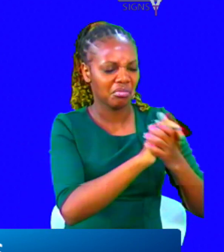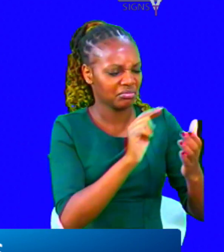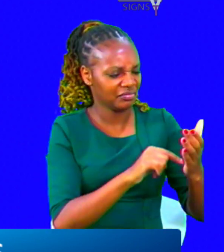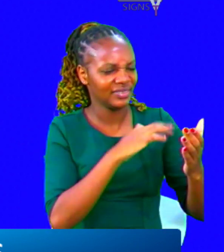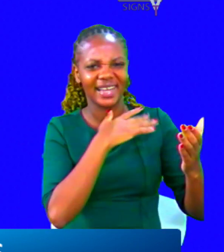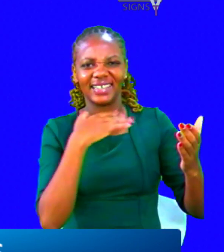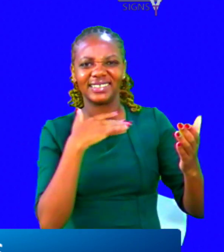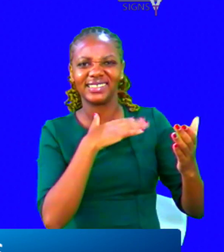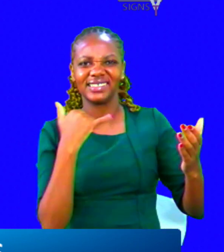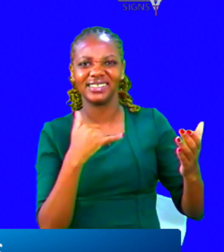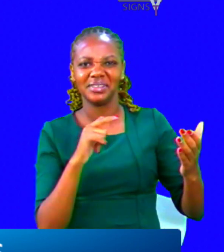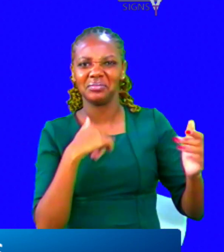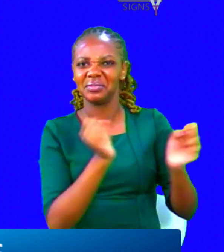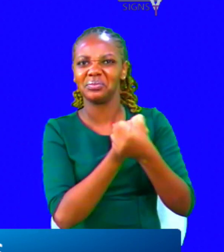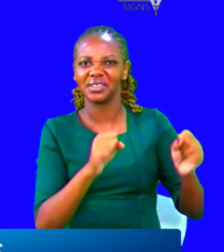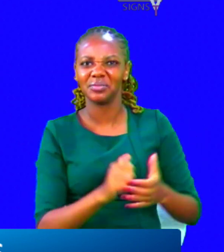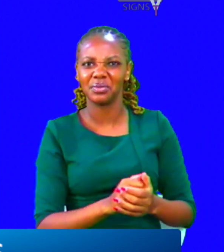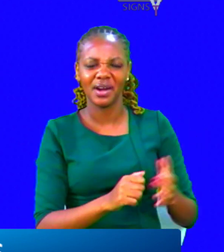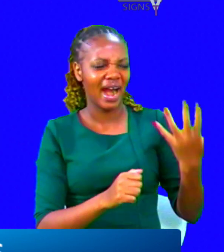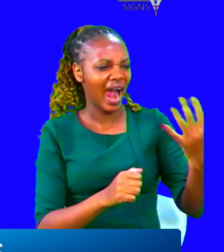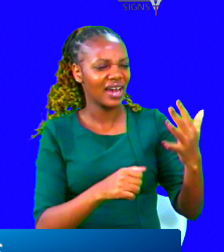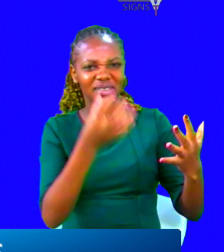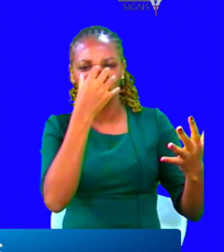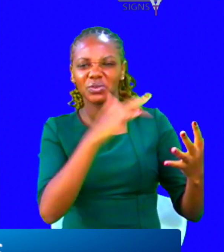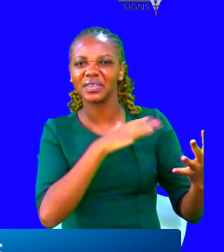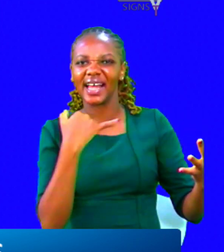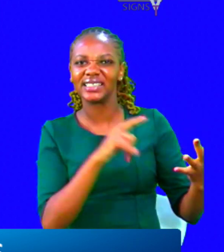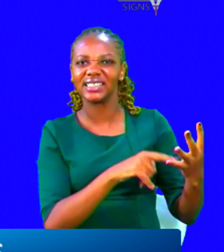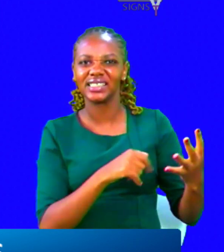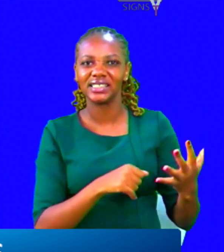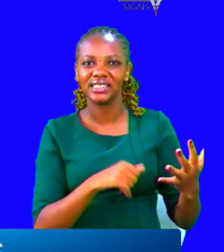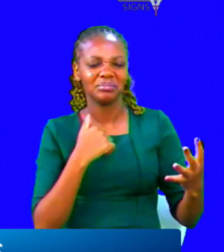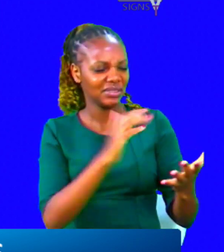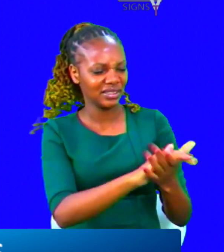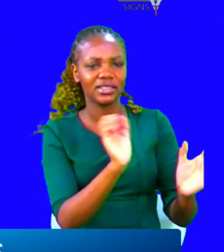Utashika mkono ambayo iko chafu. Sitaki kushika mkono ya Ruto ambayo ni chafu.